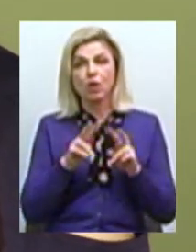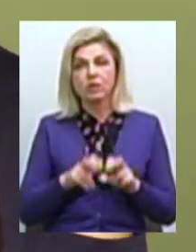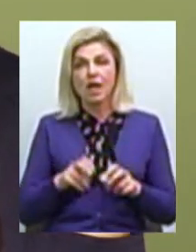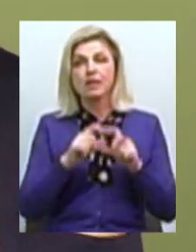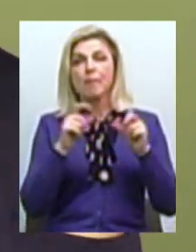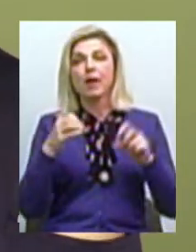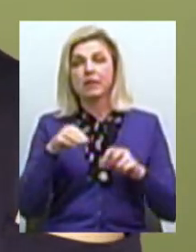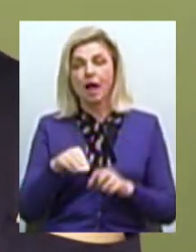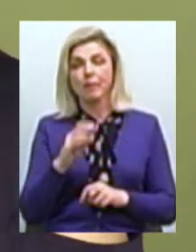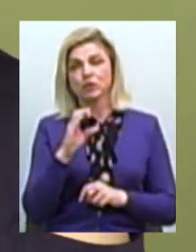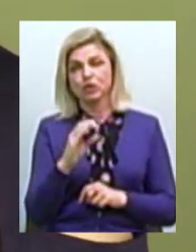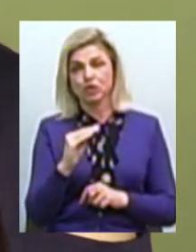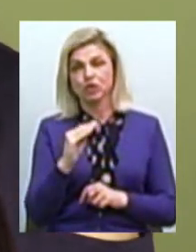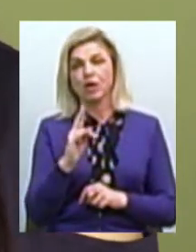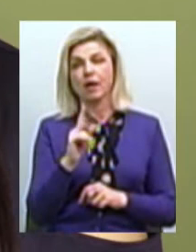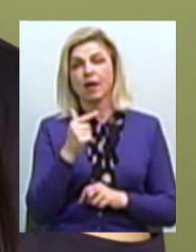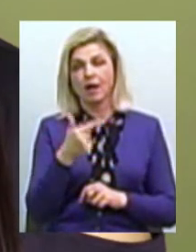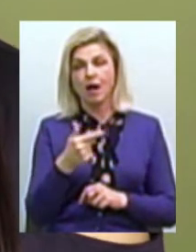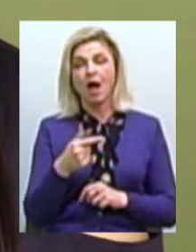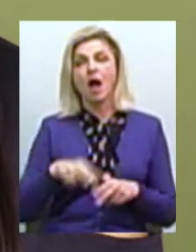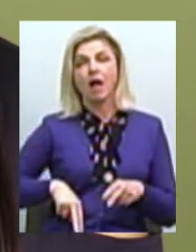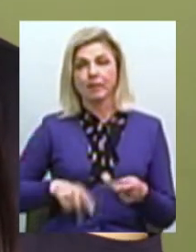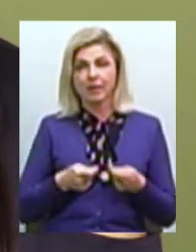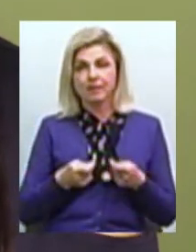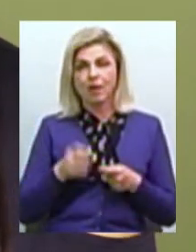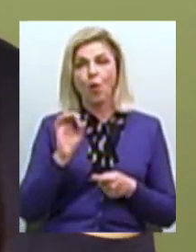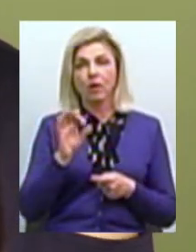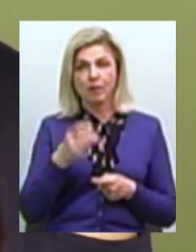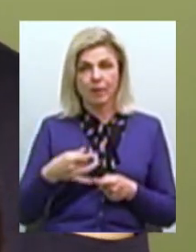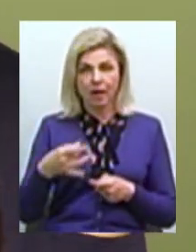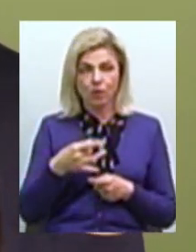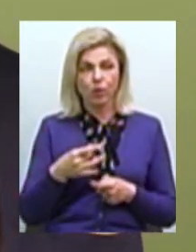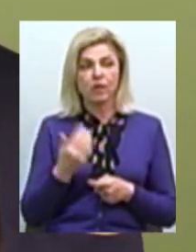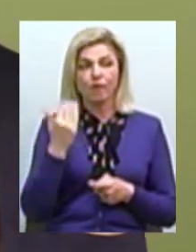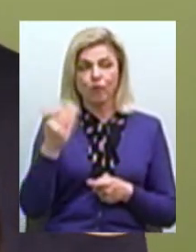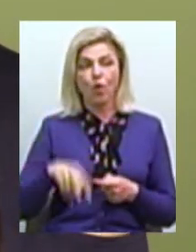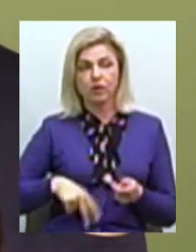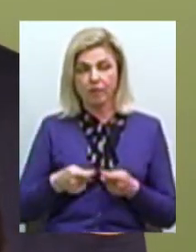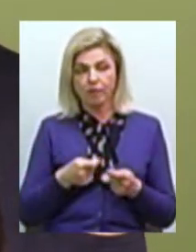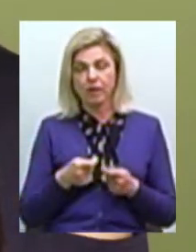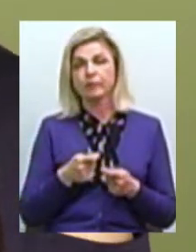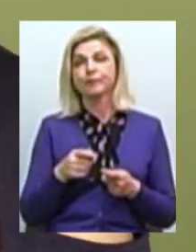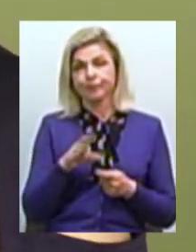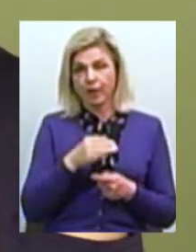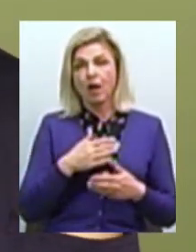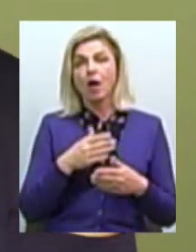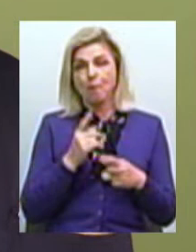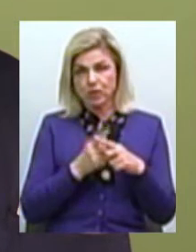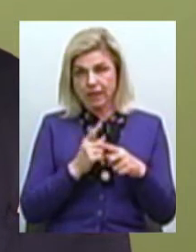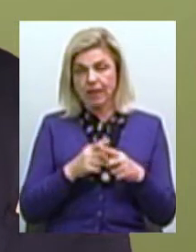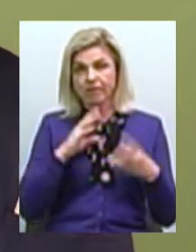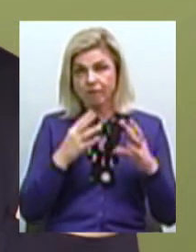Департамент житлово-комунального господарства, адміністрація Корабельного району. Адміністрація Корабельного району надала позитивний висновок. І